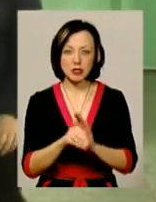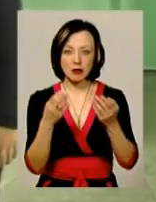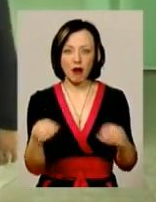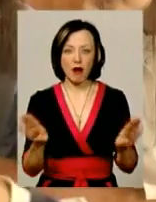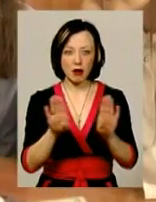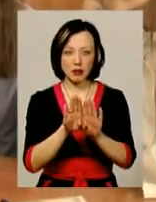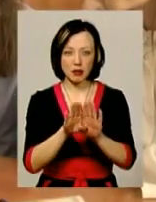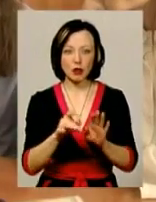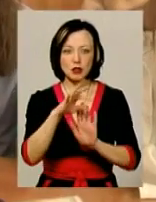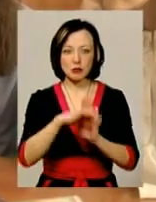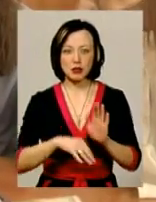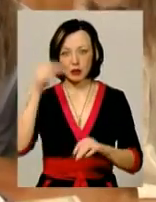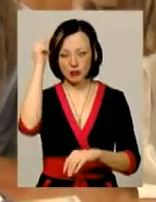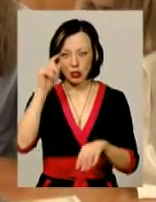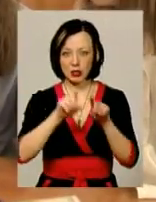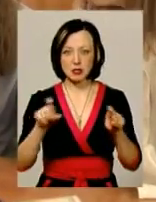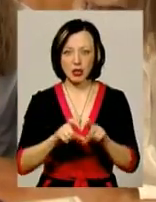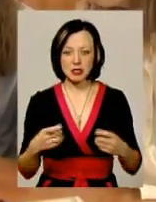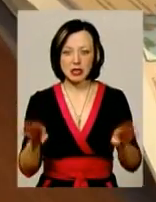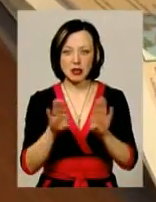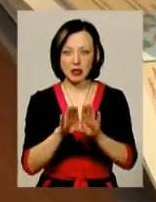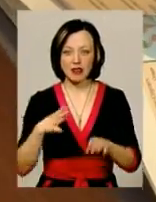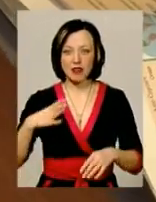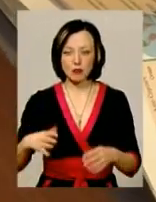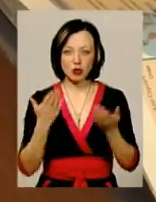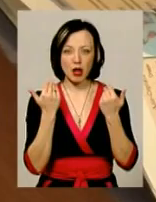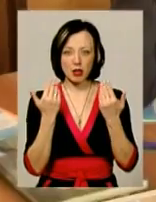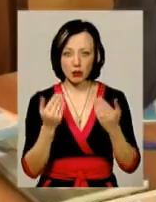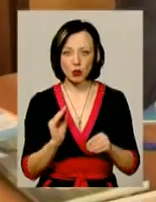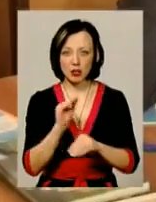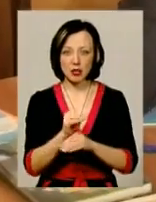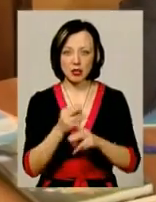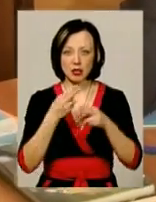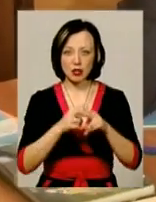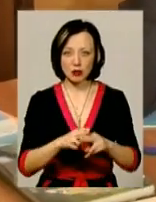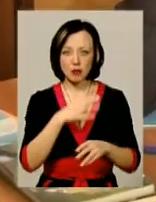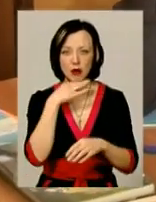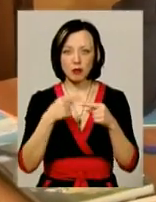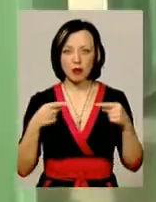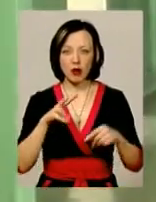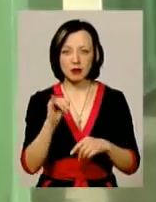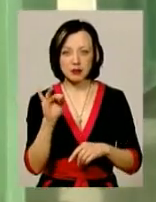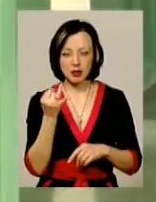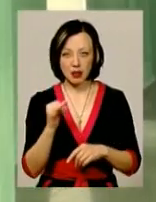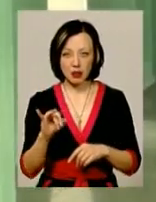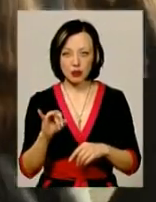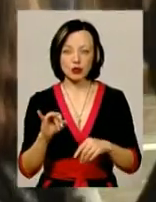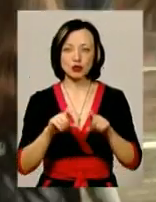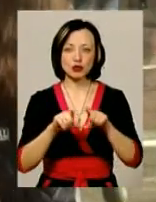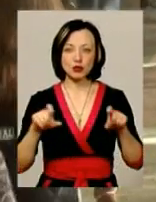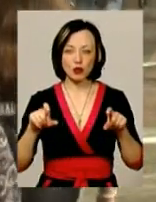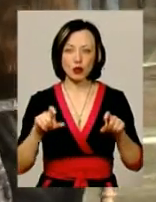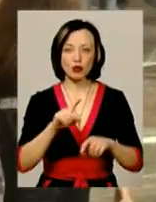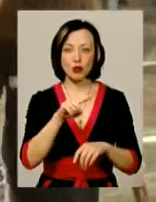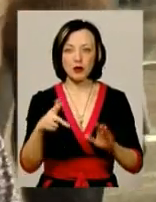карантин. До списку навчальних закладів, що закриті на вимушені канікули, додалися технологічний багатопрофільний ліцей, а також